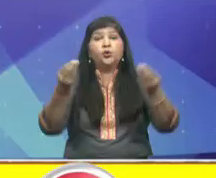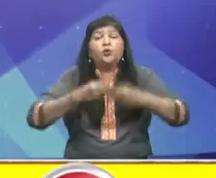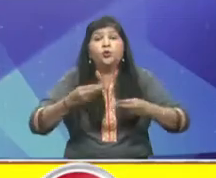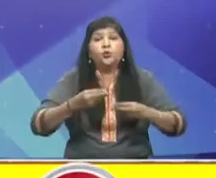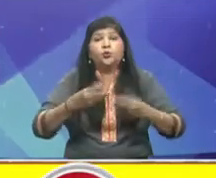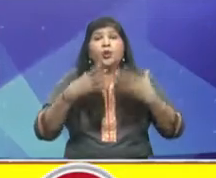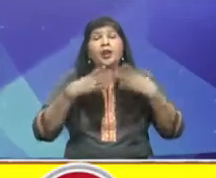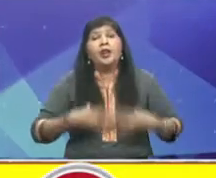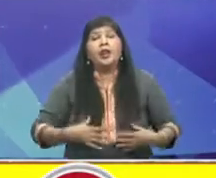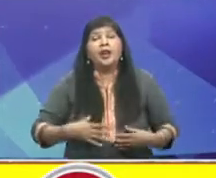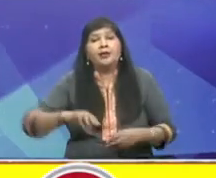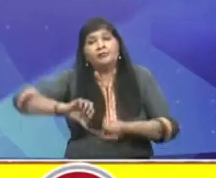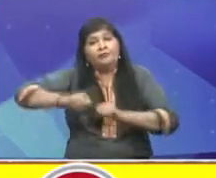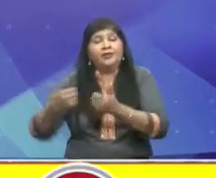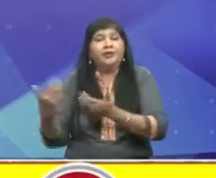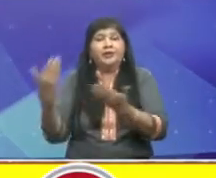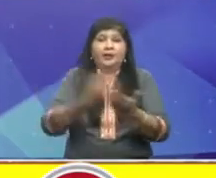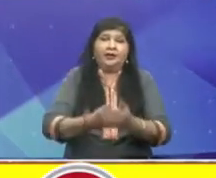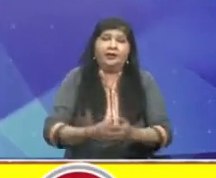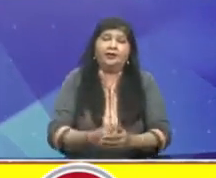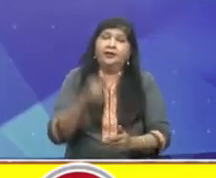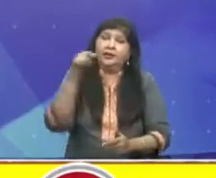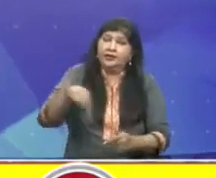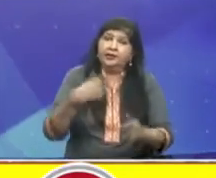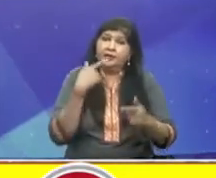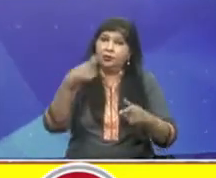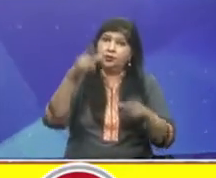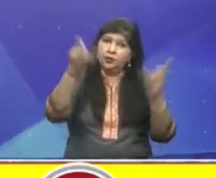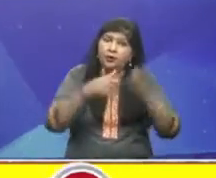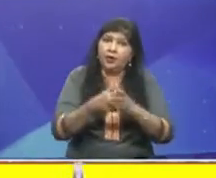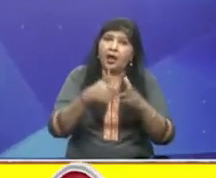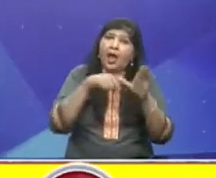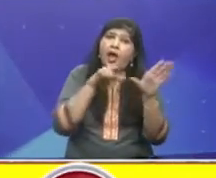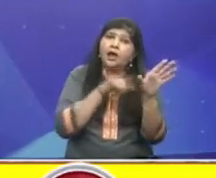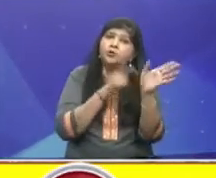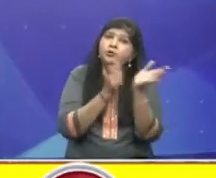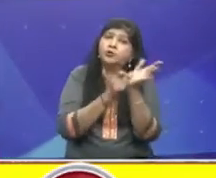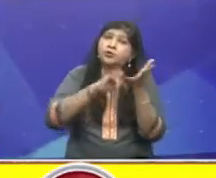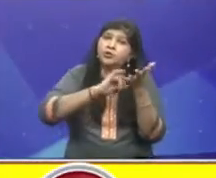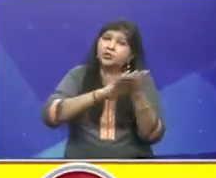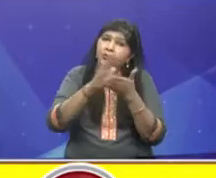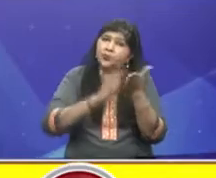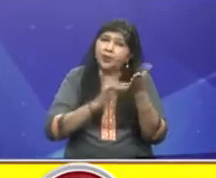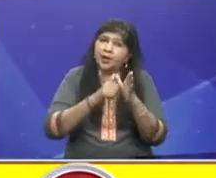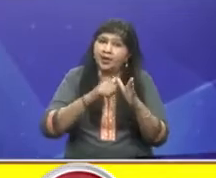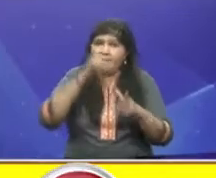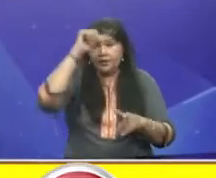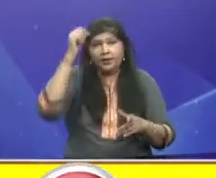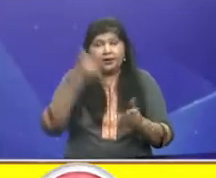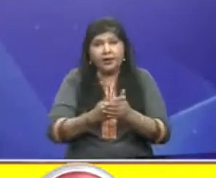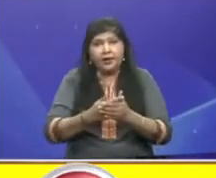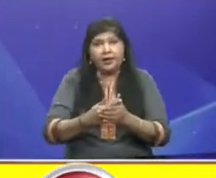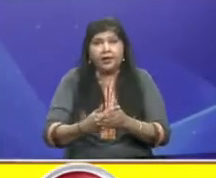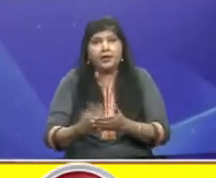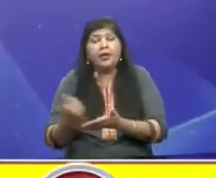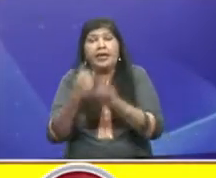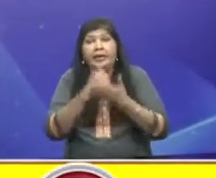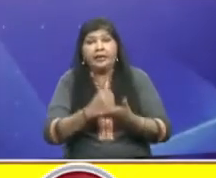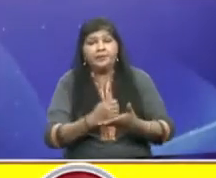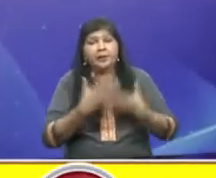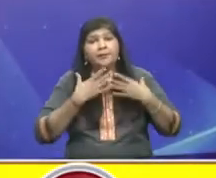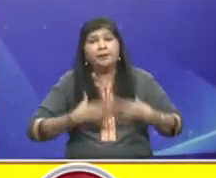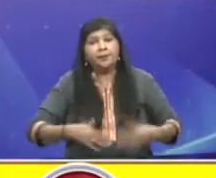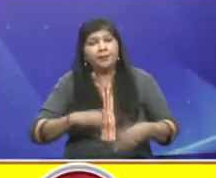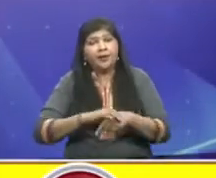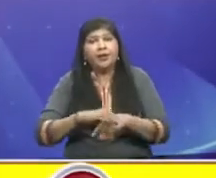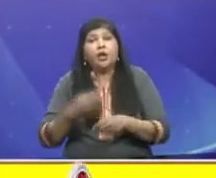नया जीवन जीत कर आए हैं। इन्होंने आयुष्मान भारत योजना की मदद से अपना इलाज कराया और एक